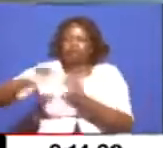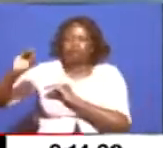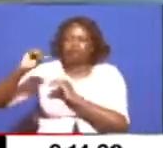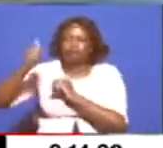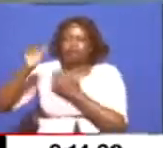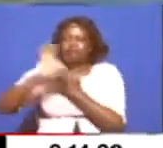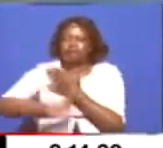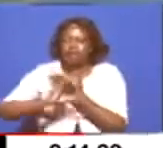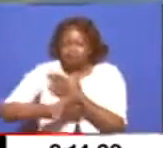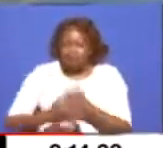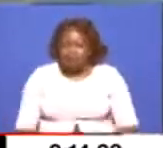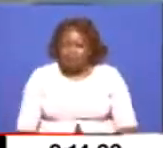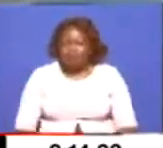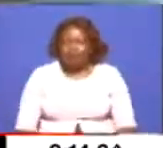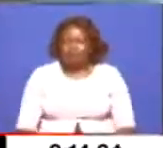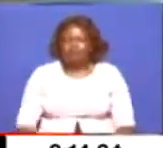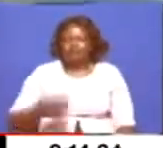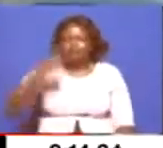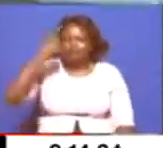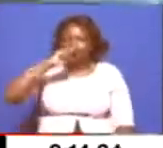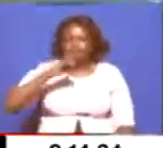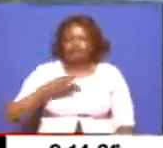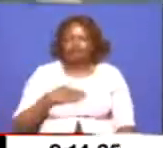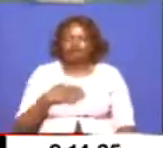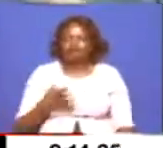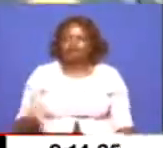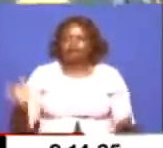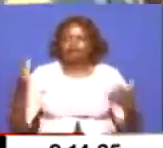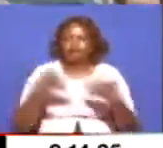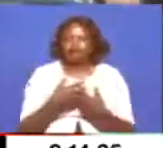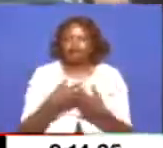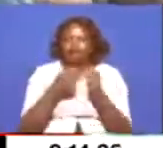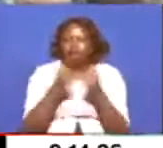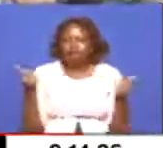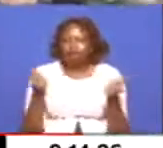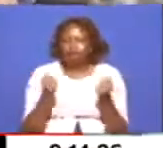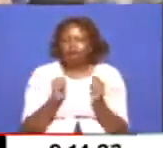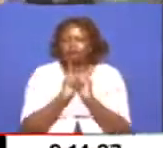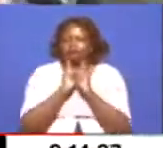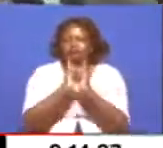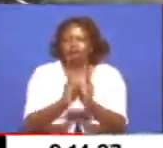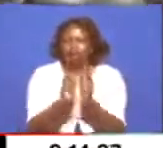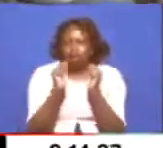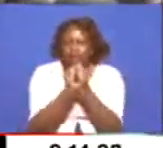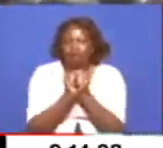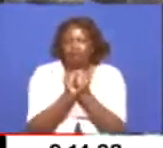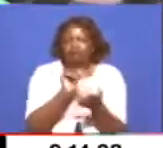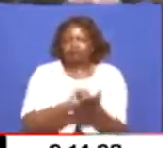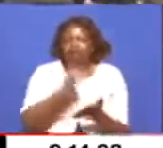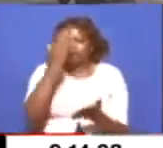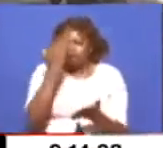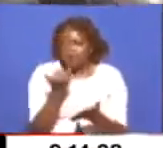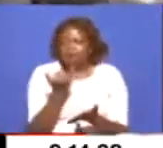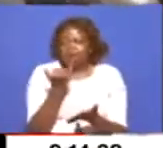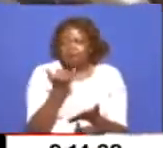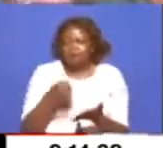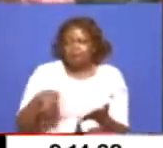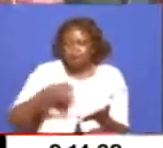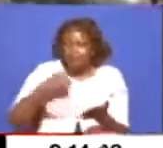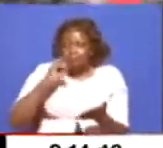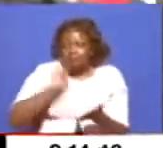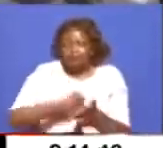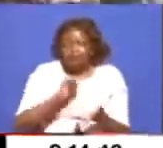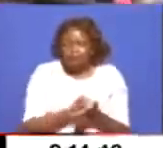Sera zetu zinashikana, sera zetu zinaandamana, na ndio kwa sababu tukasema